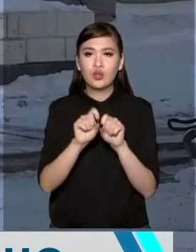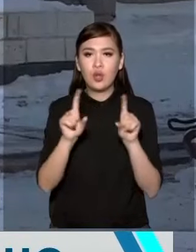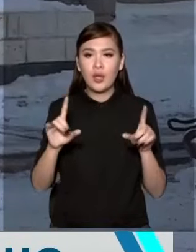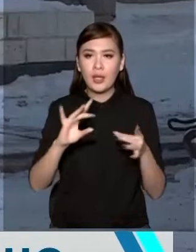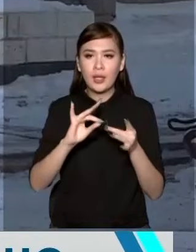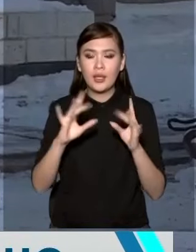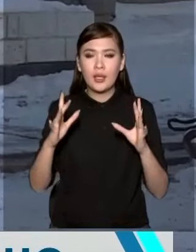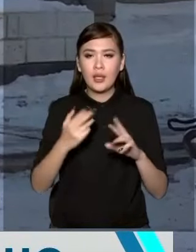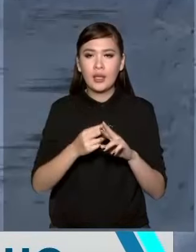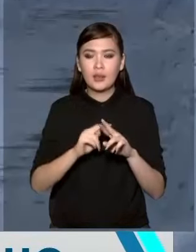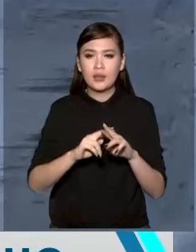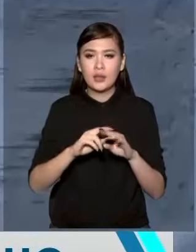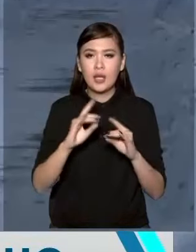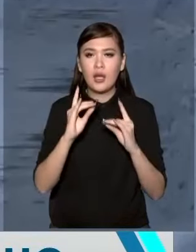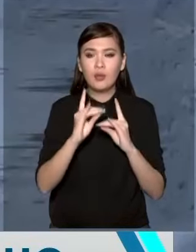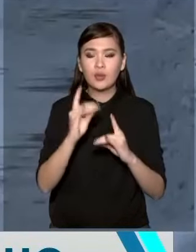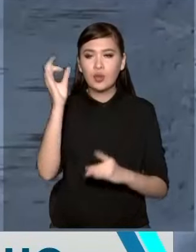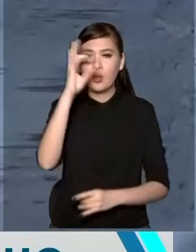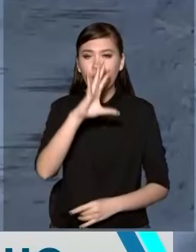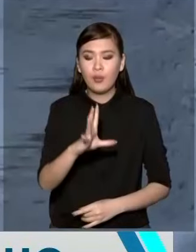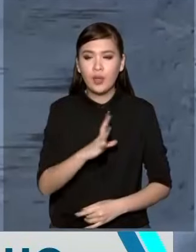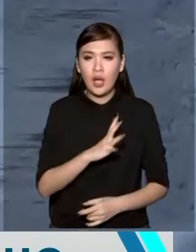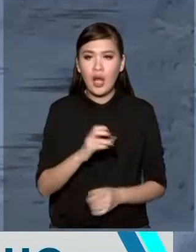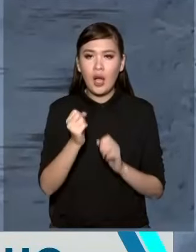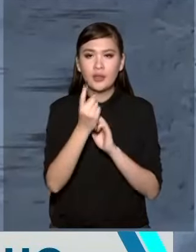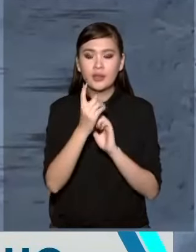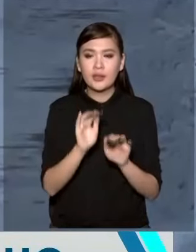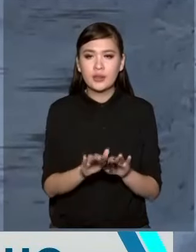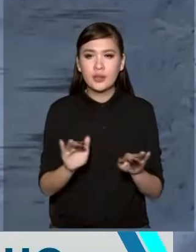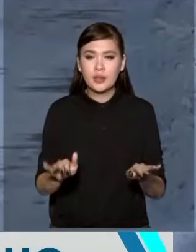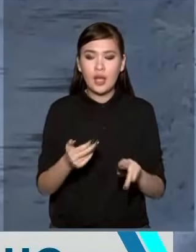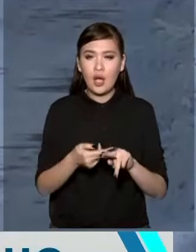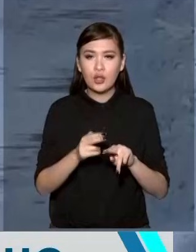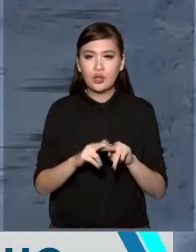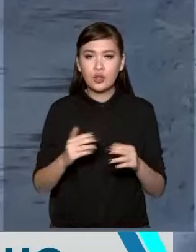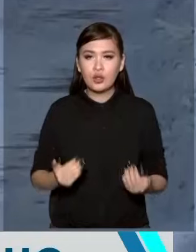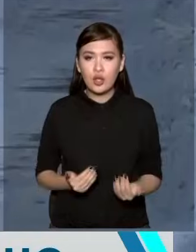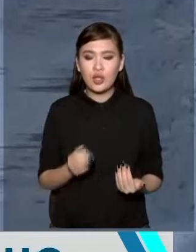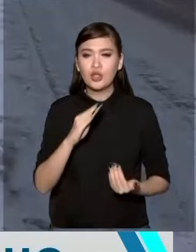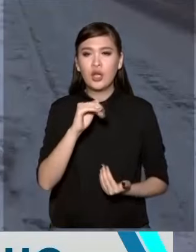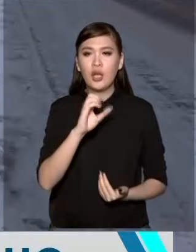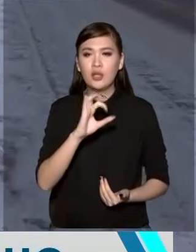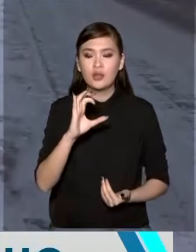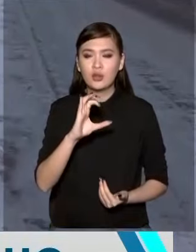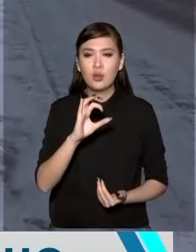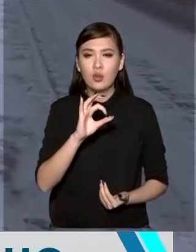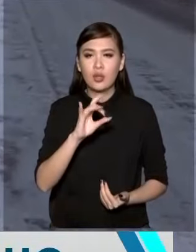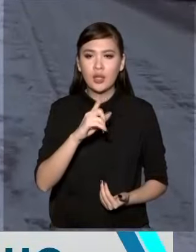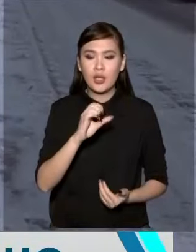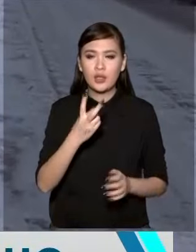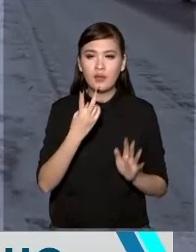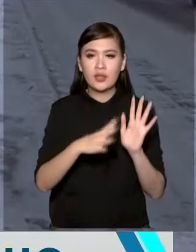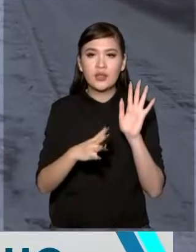номер 7 города Павлодара. Сюда же переехали 11 детей из дома юношества ЖАС-Оркен. Еще 29